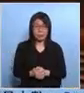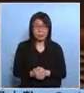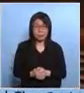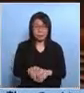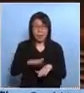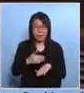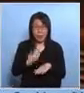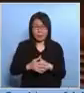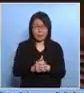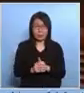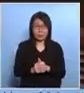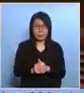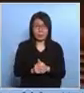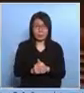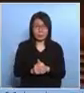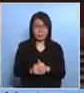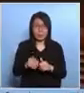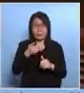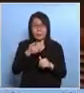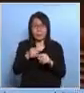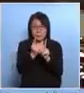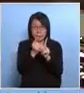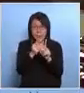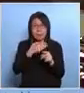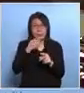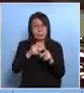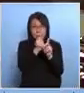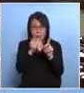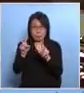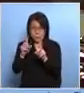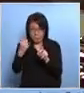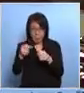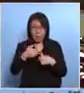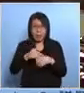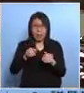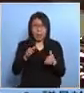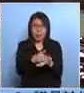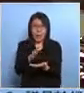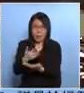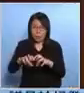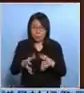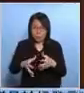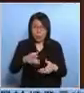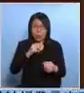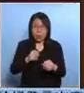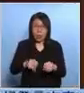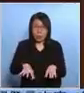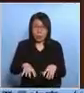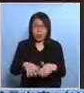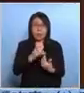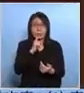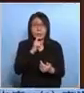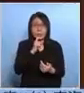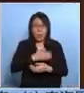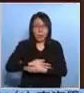頭先11:11流會。啲建制派急不及待抱曬佢嗰啲細路咧，就